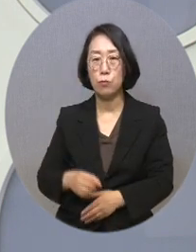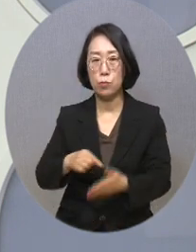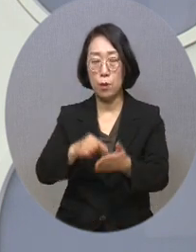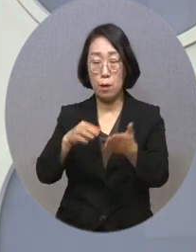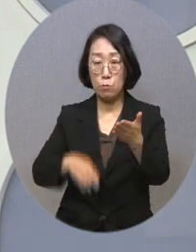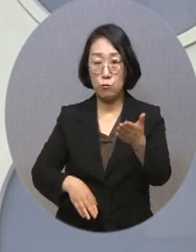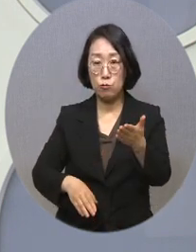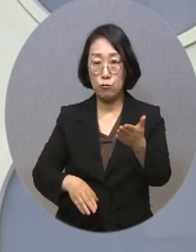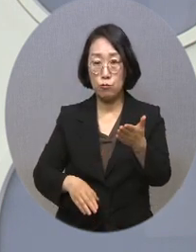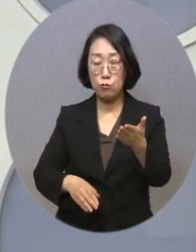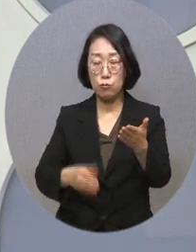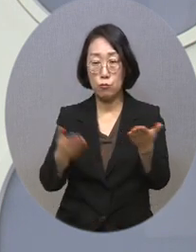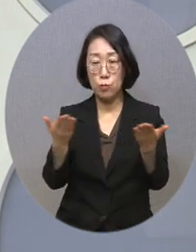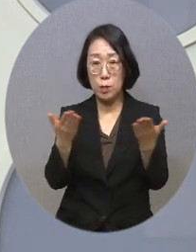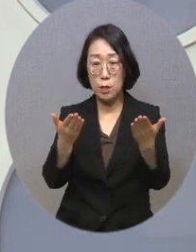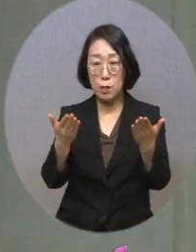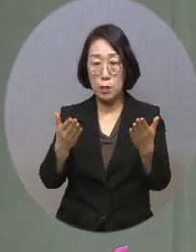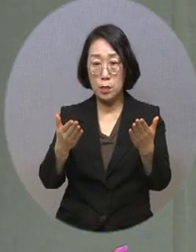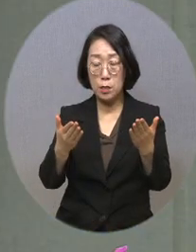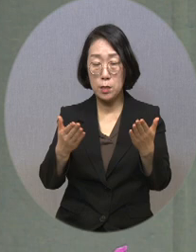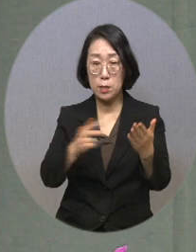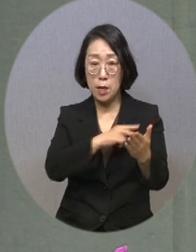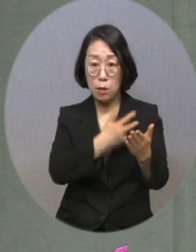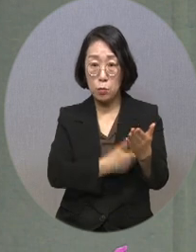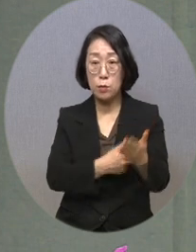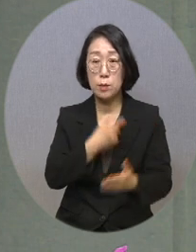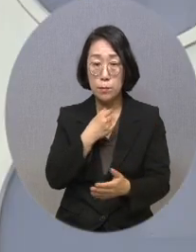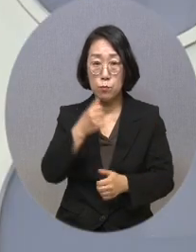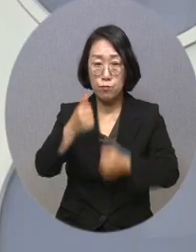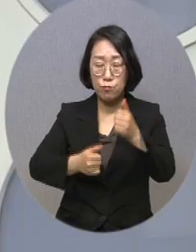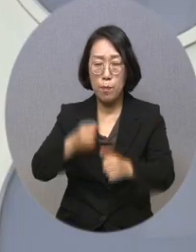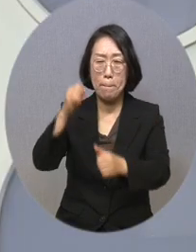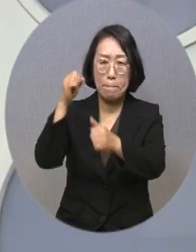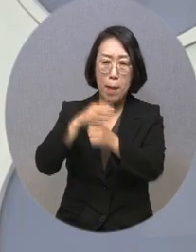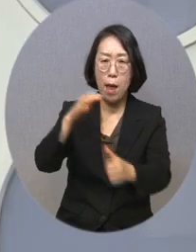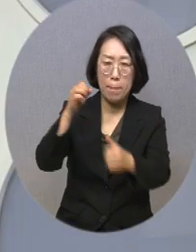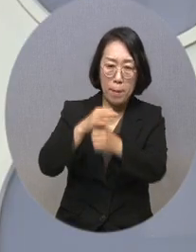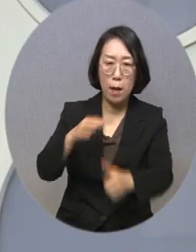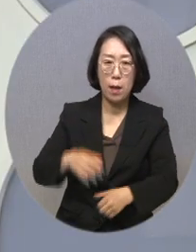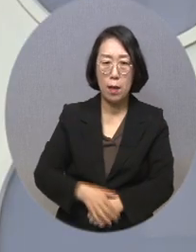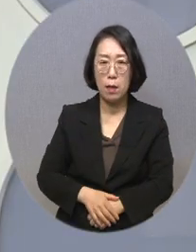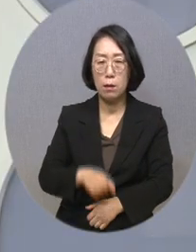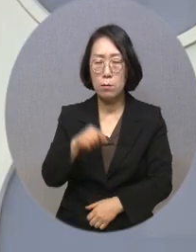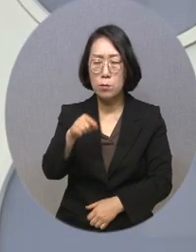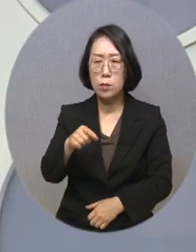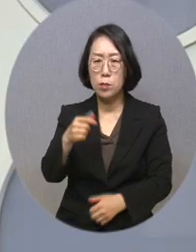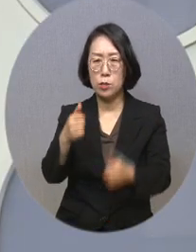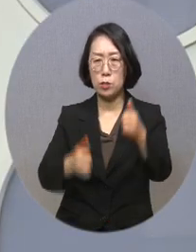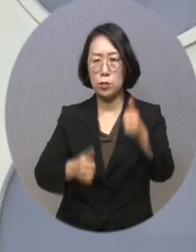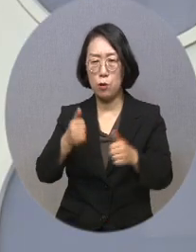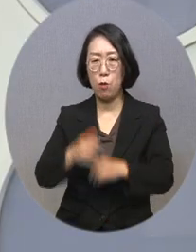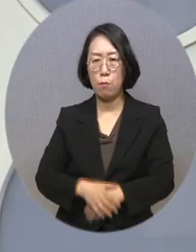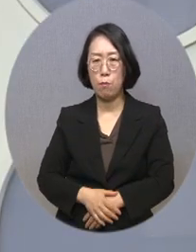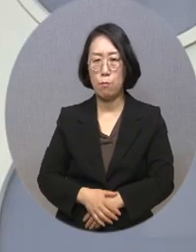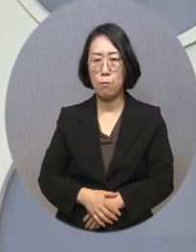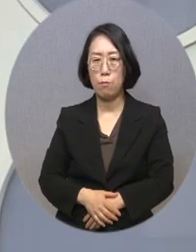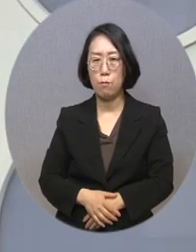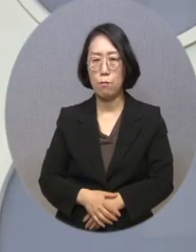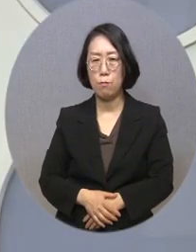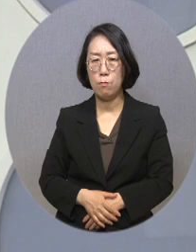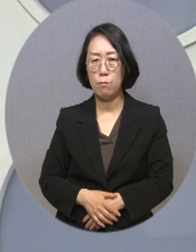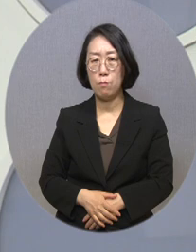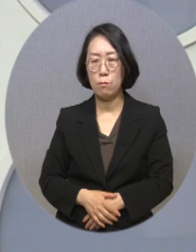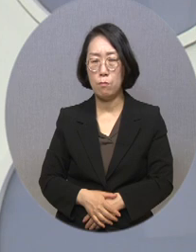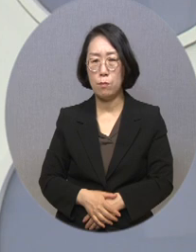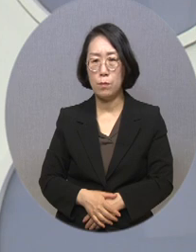그런 그 이제 세무사 시험 수험생들이 떨어지고 그러다 보니까 이제 시험 이 시험을 보지 않는 이런